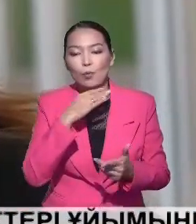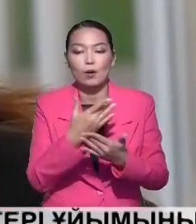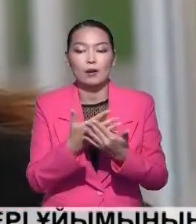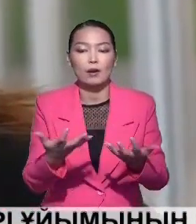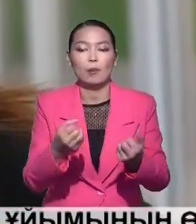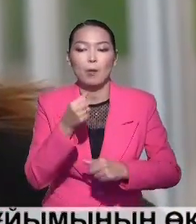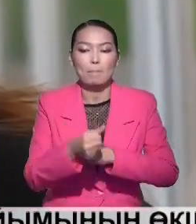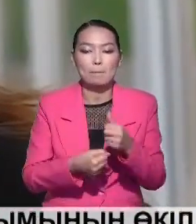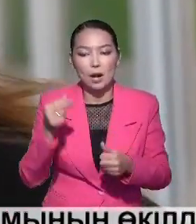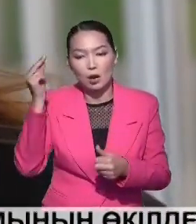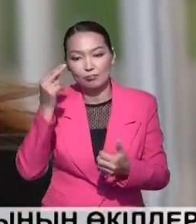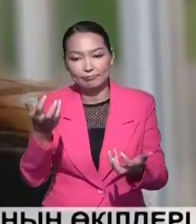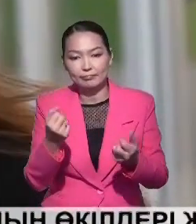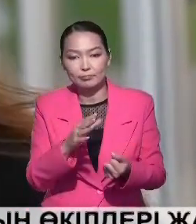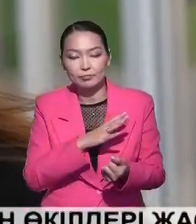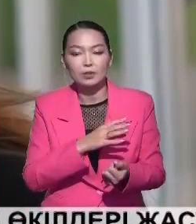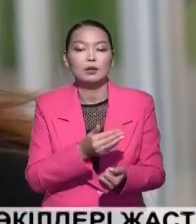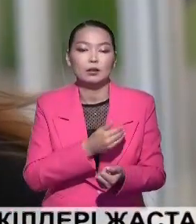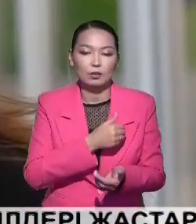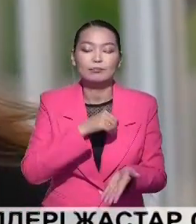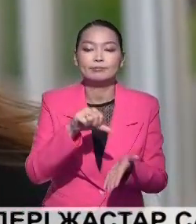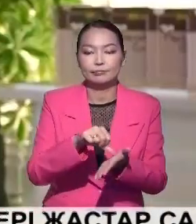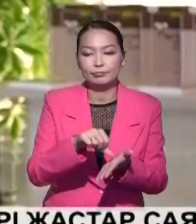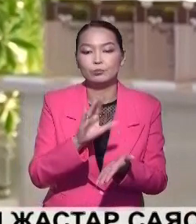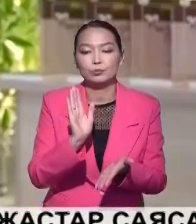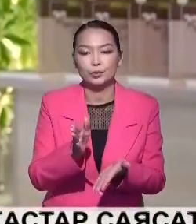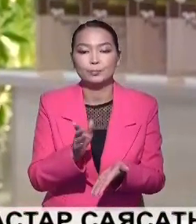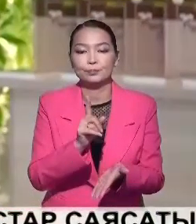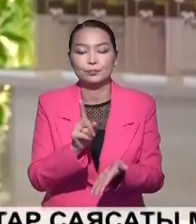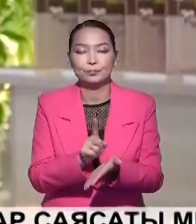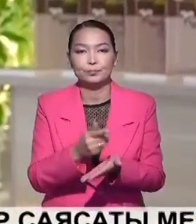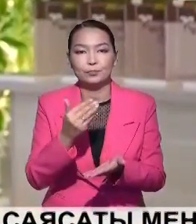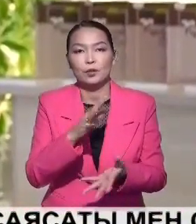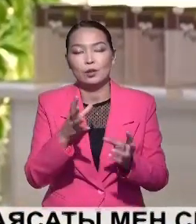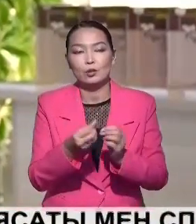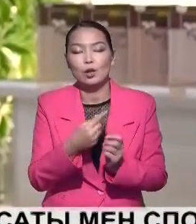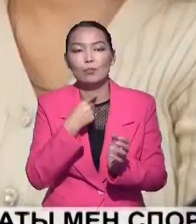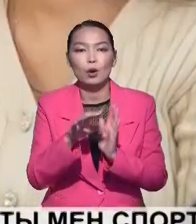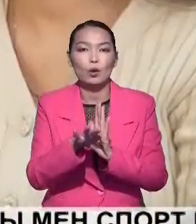материалдар және сайлауға міндетті түрде қатысатын боламыз. Жиында жалпылтығы